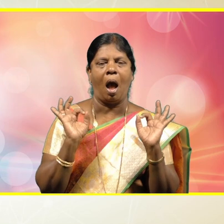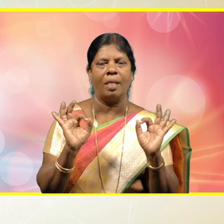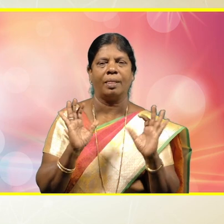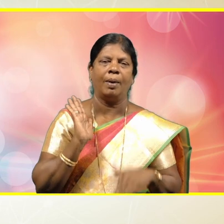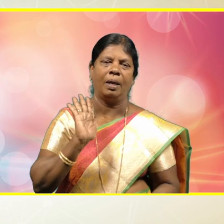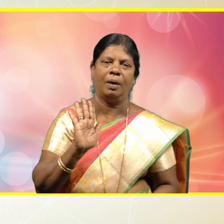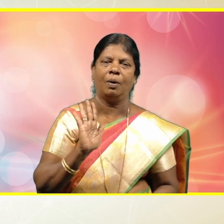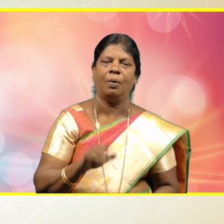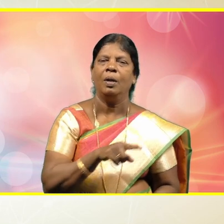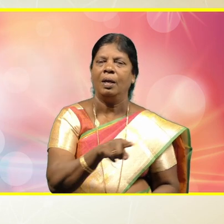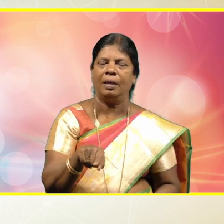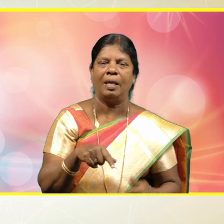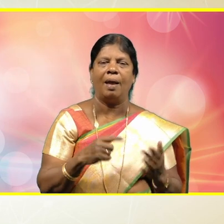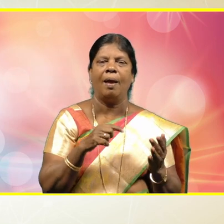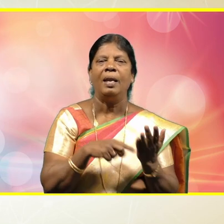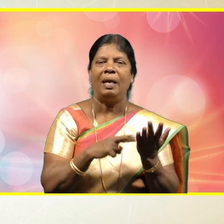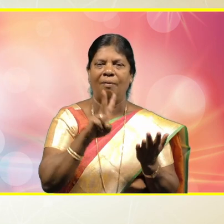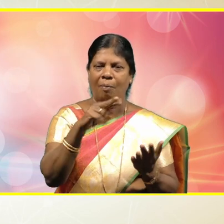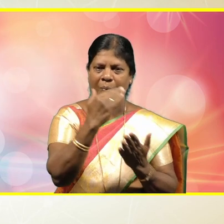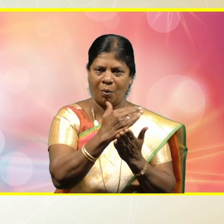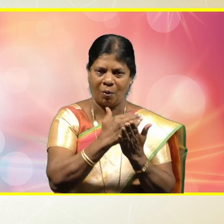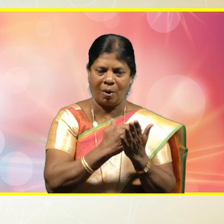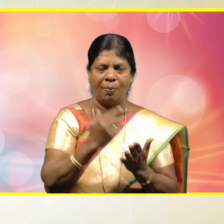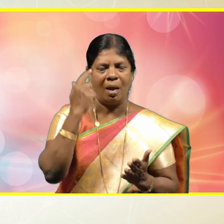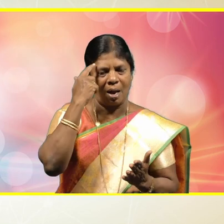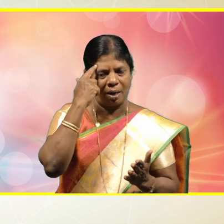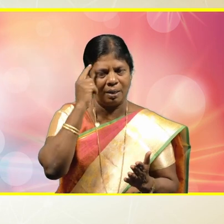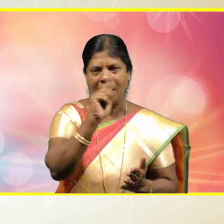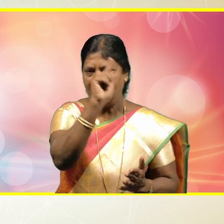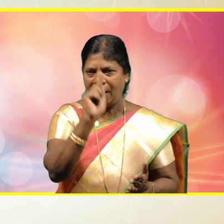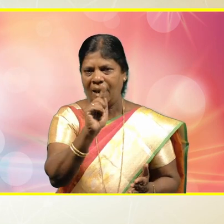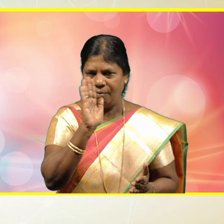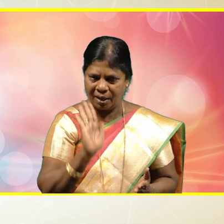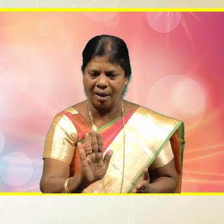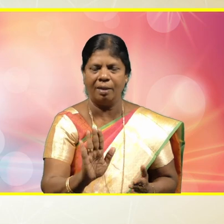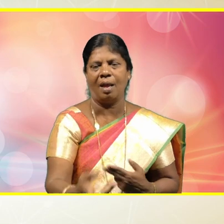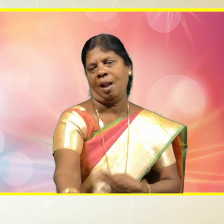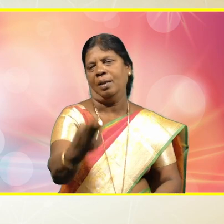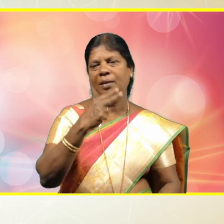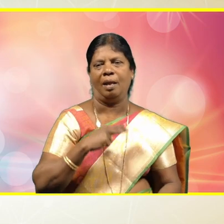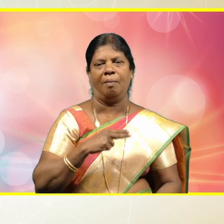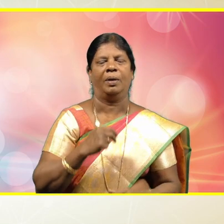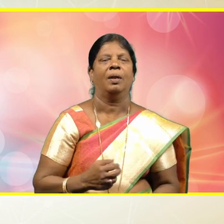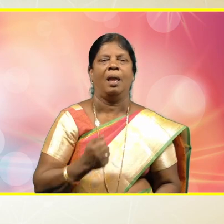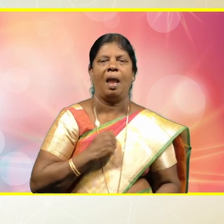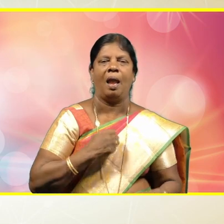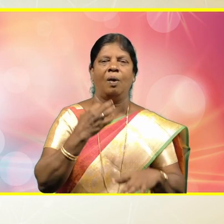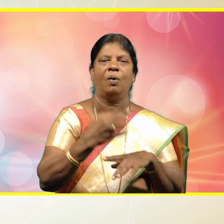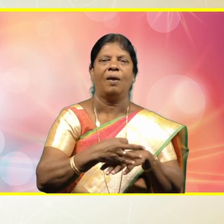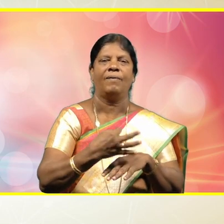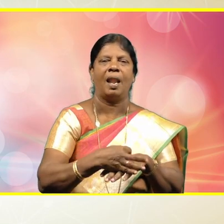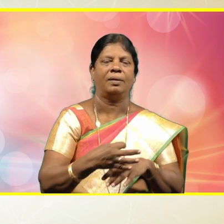ஜெபிக்கவும் ஆவலாயிருக்கிறோம். இந்த நிகழ்ச்சியை குறித்த உங்கள் கருத்துக்களையும் கேள்விகளையும் எங்களுக்கு